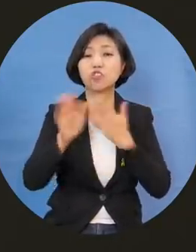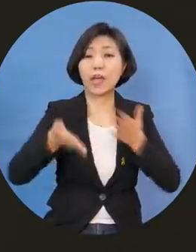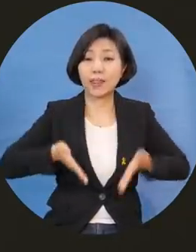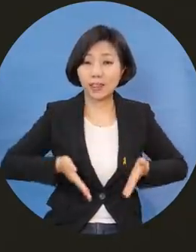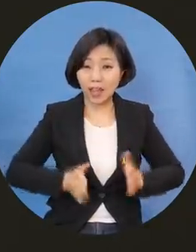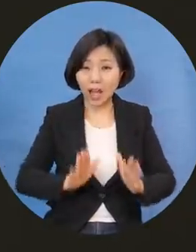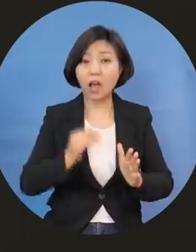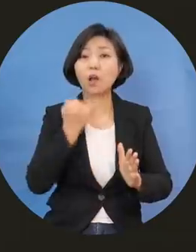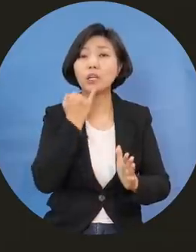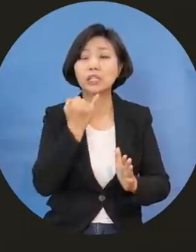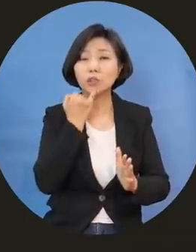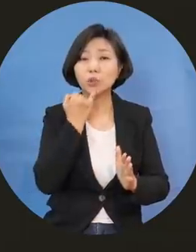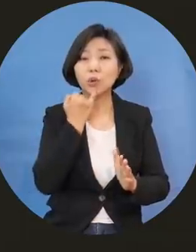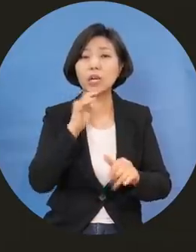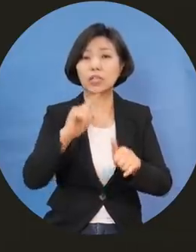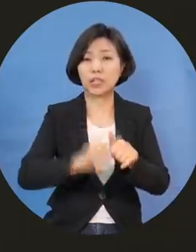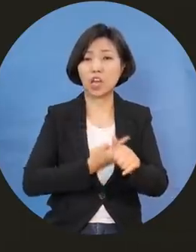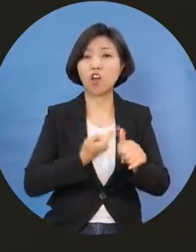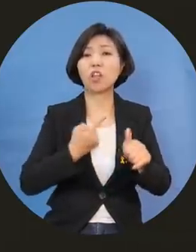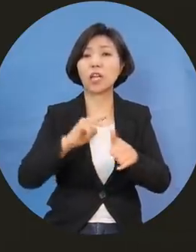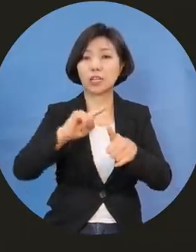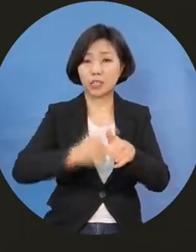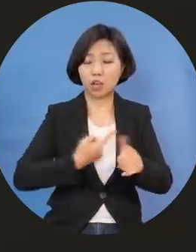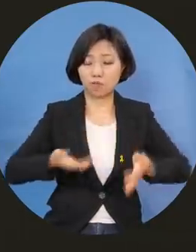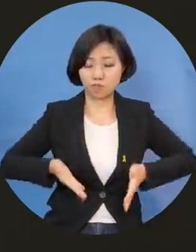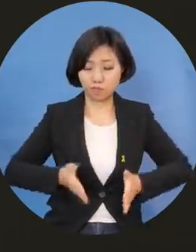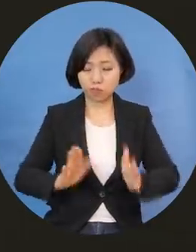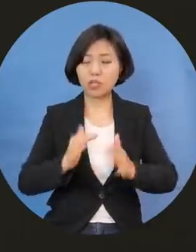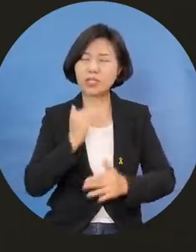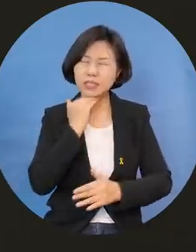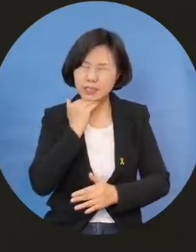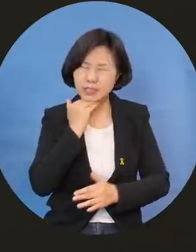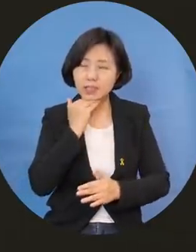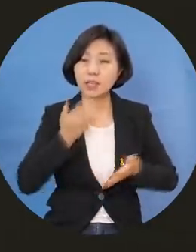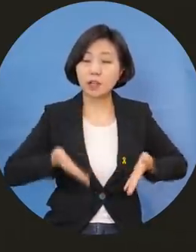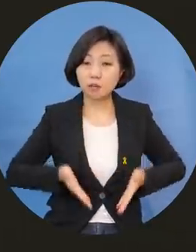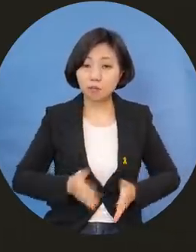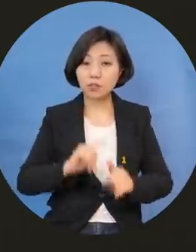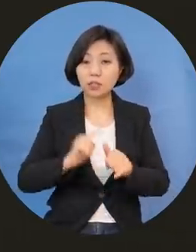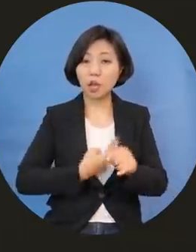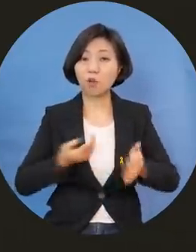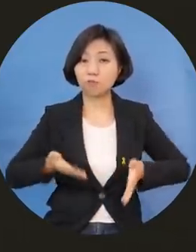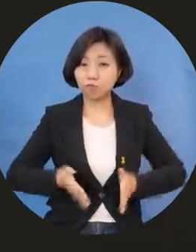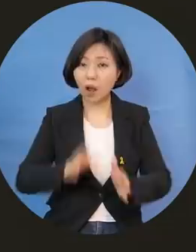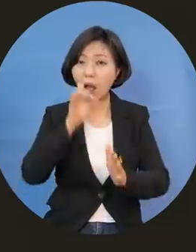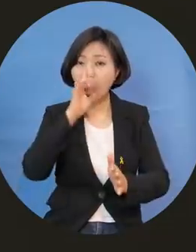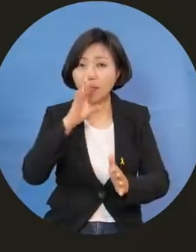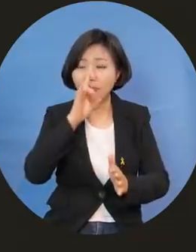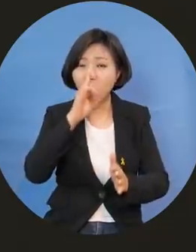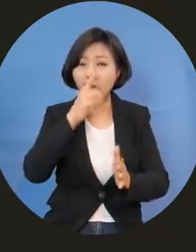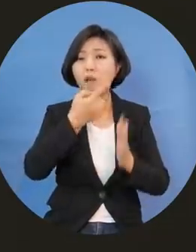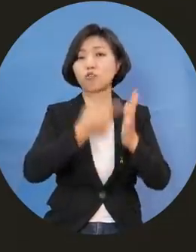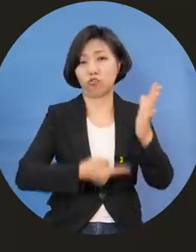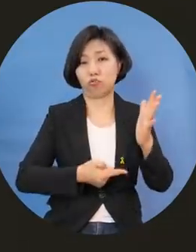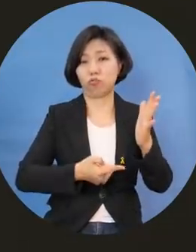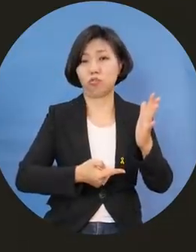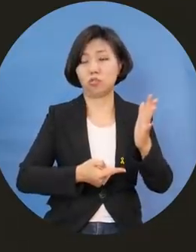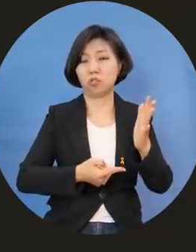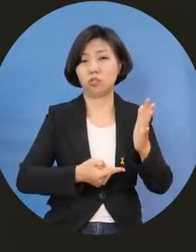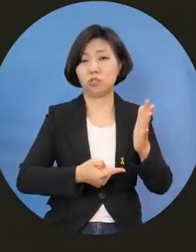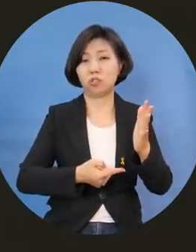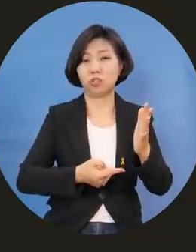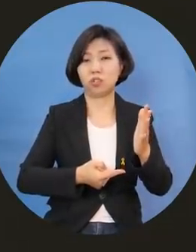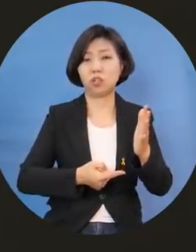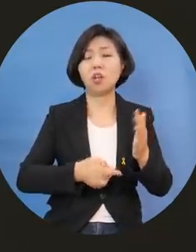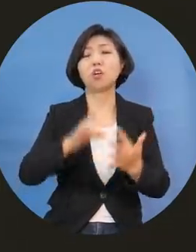제왕절개를 해서 낳든지 자기는 자연분만 할 때까지 기다렸다가 분만을 하다가 자연분만이 잘안 되면 그때